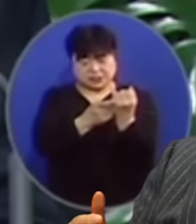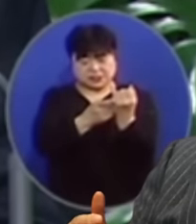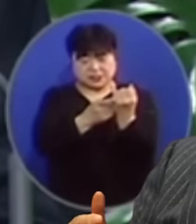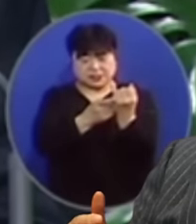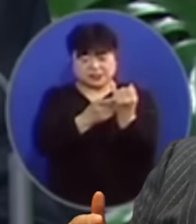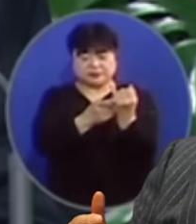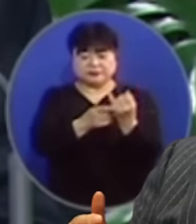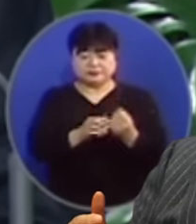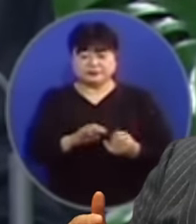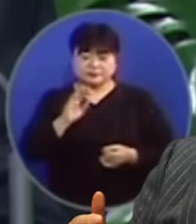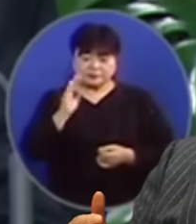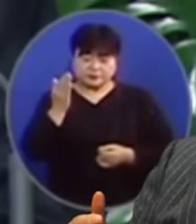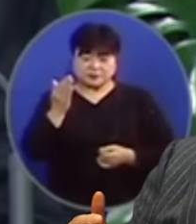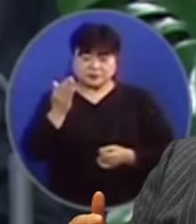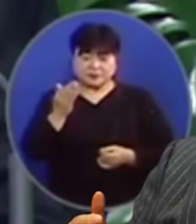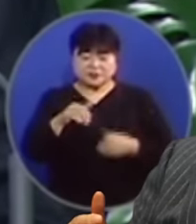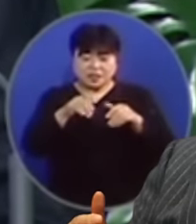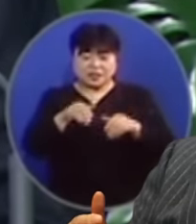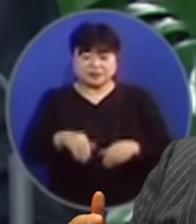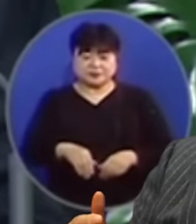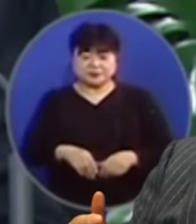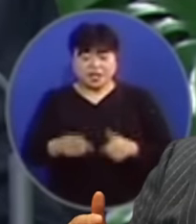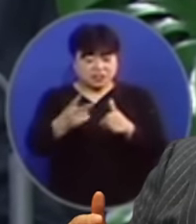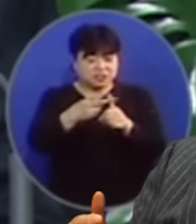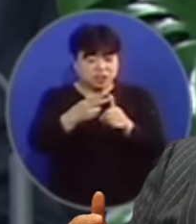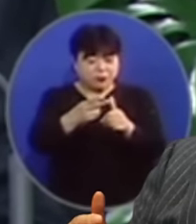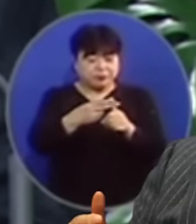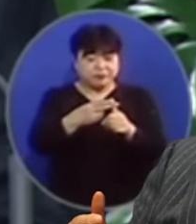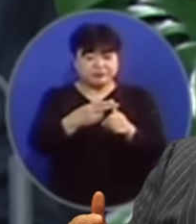그러니까 하갈이 마음에